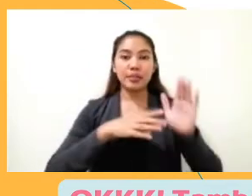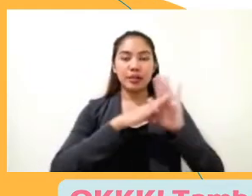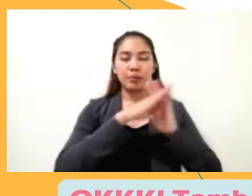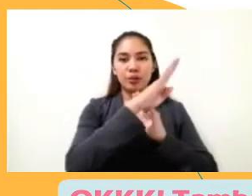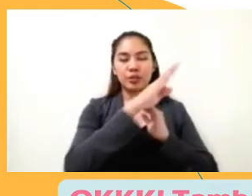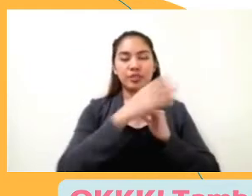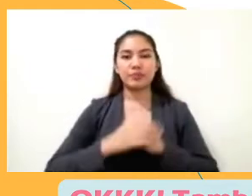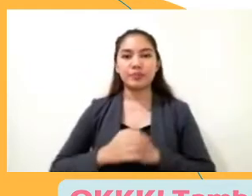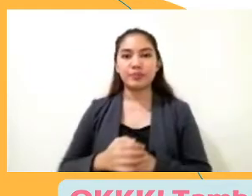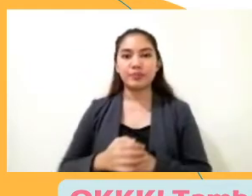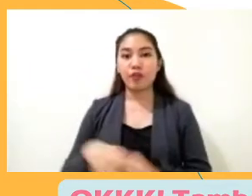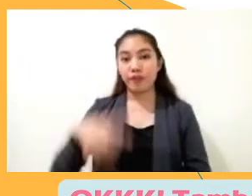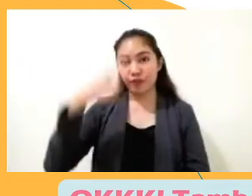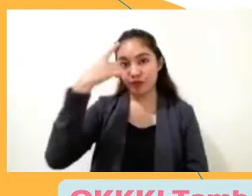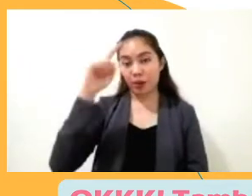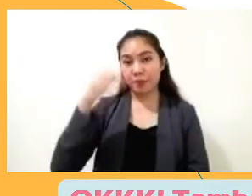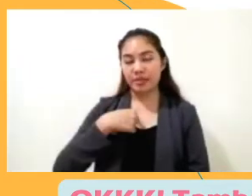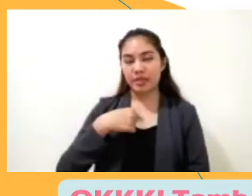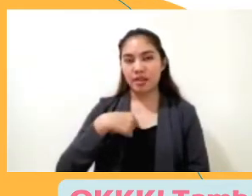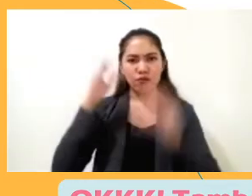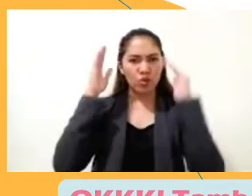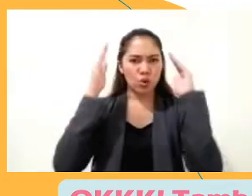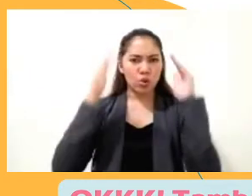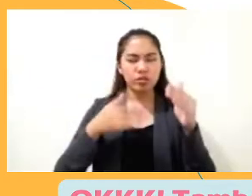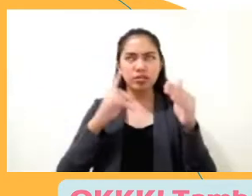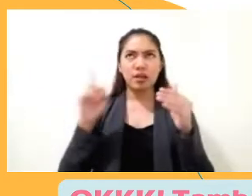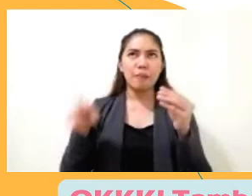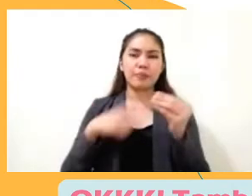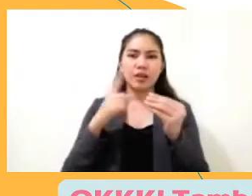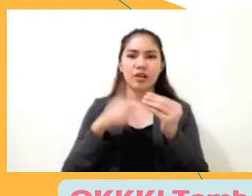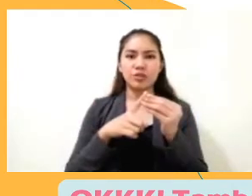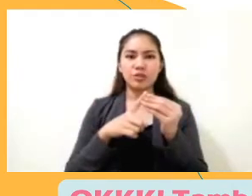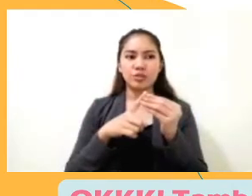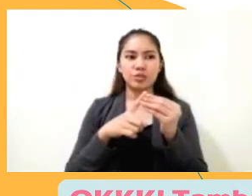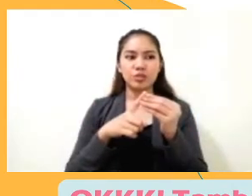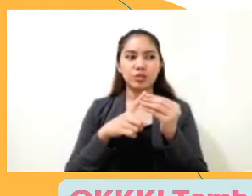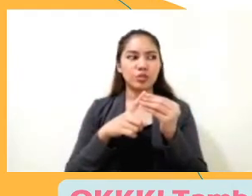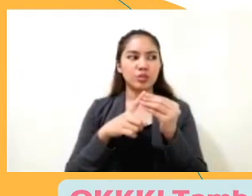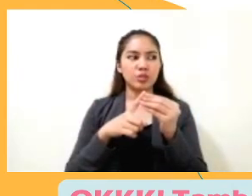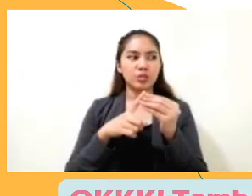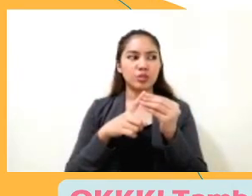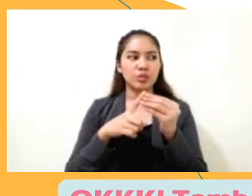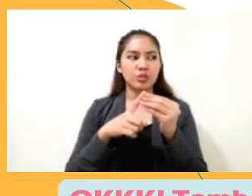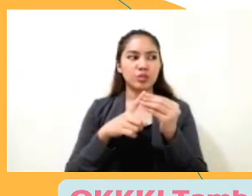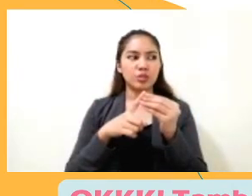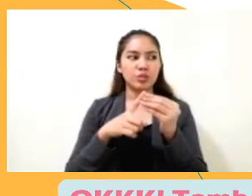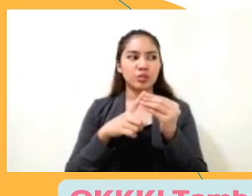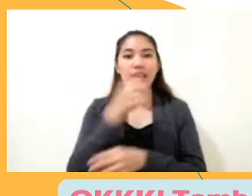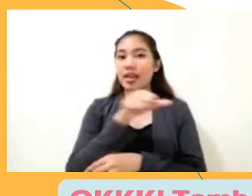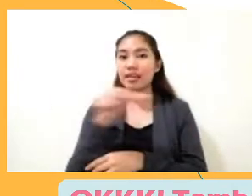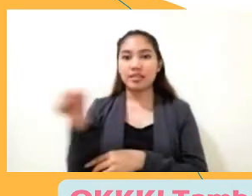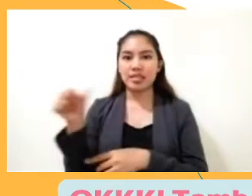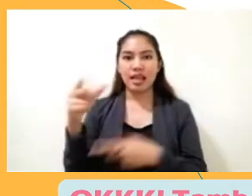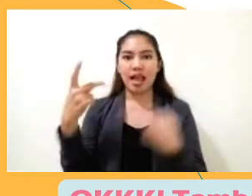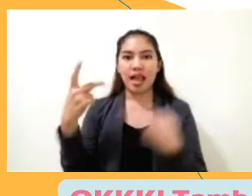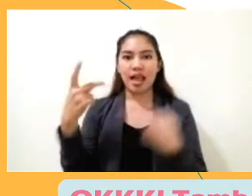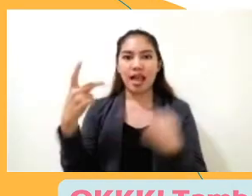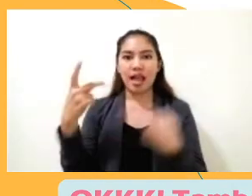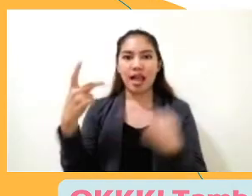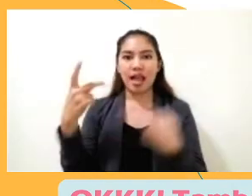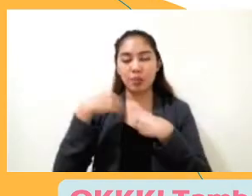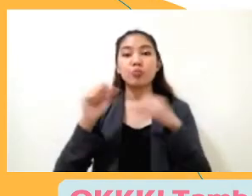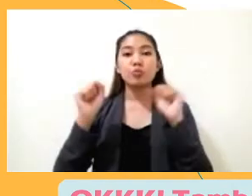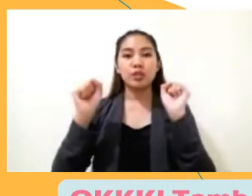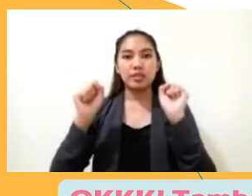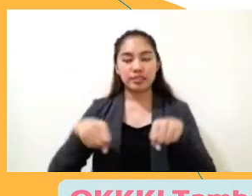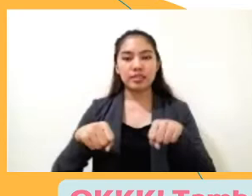But it's, for me, it's more of the, ano, yung having an open mind na, and kahit anong bagay na dumating sa'yo, pwede mong i-accommodate yan,